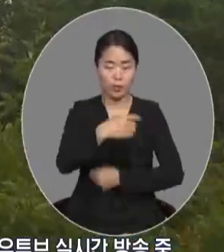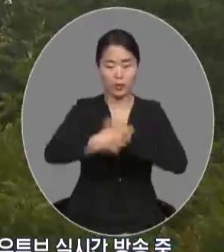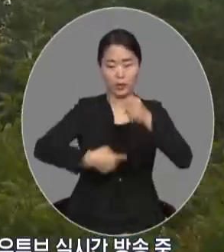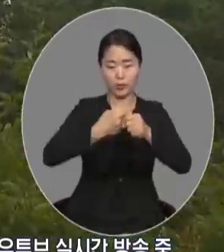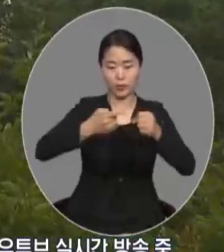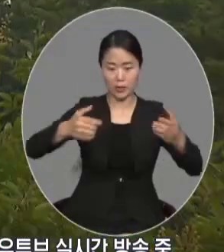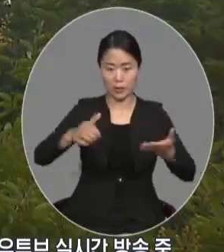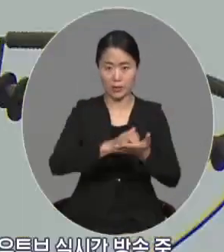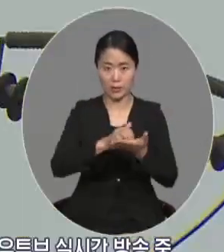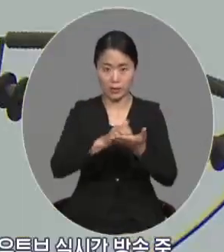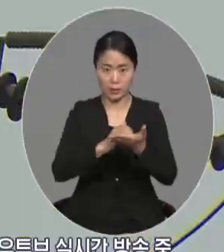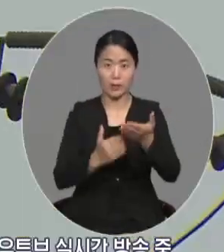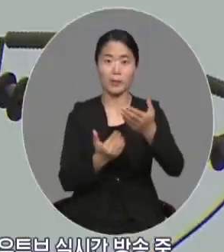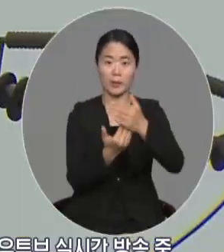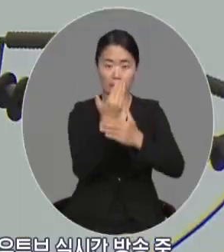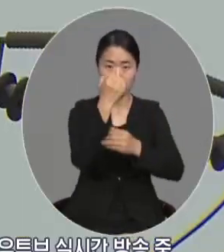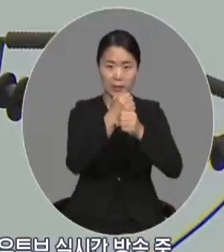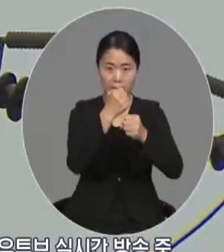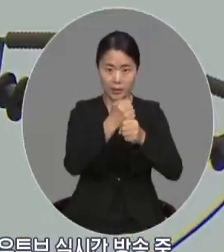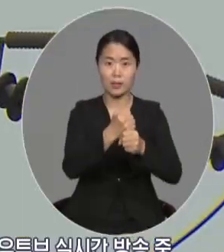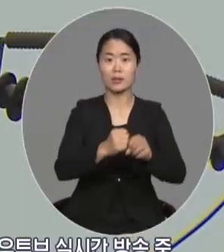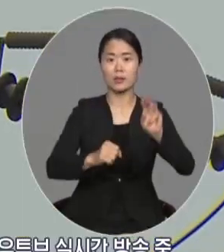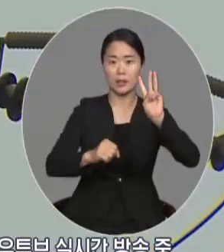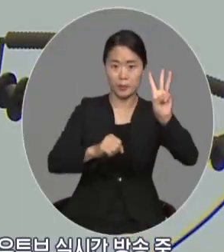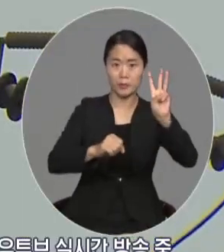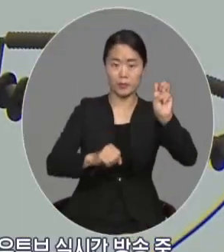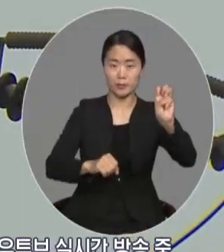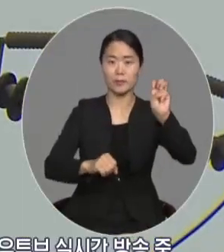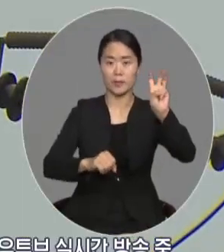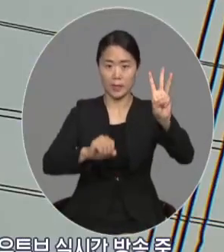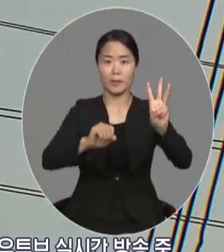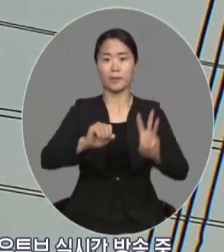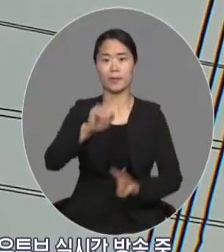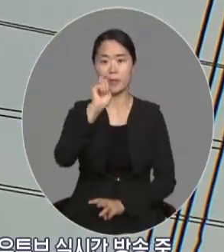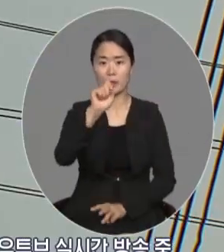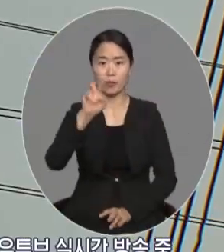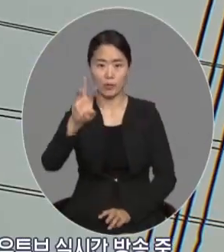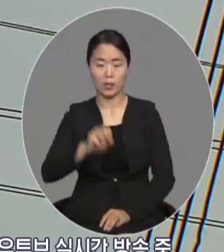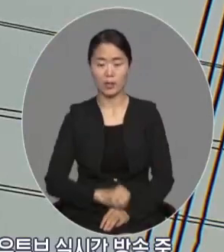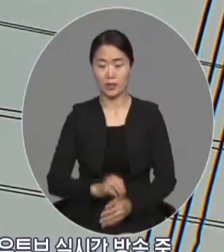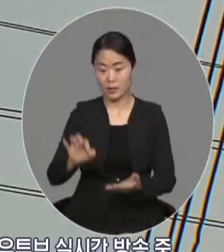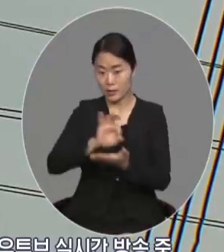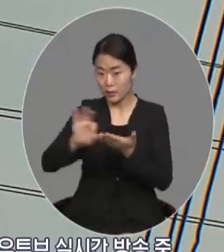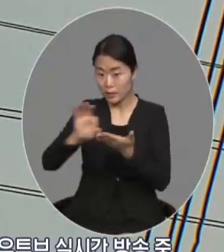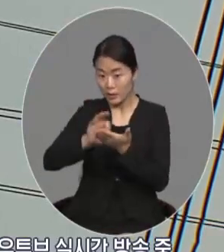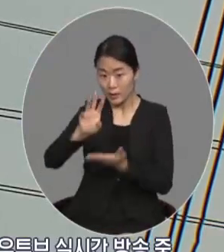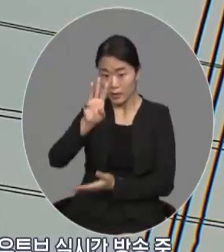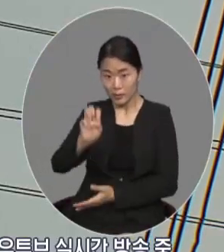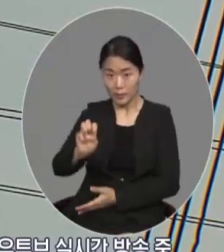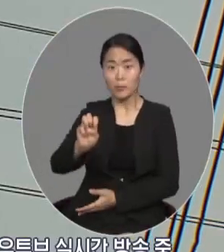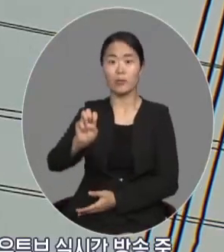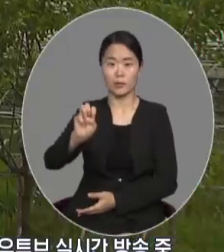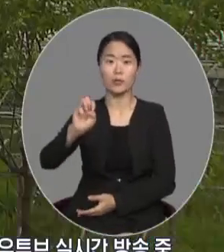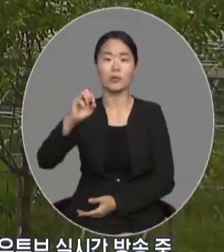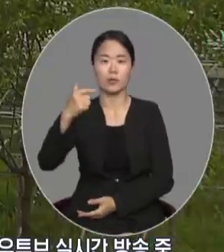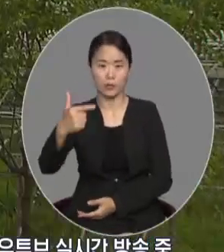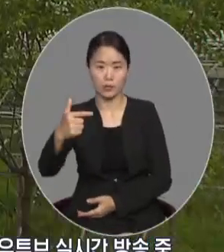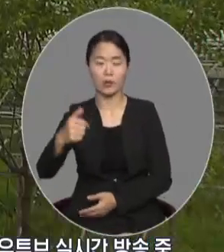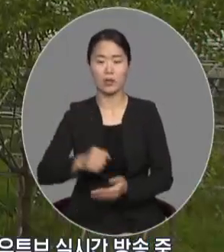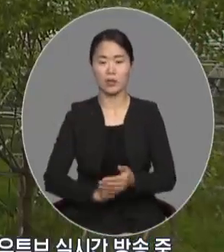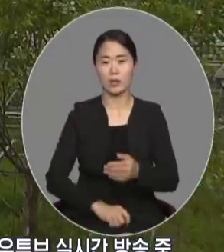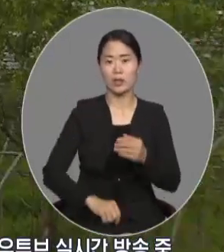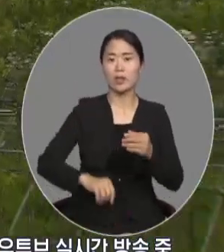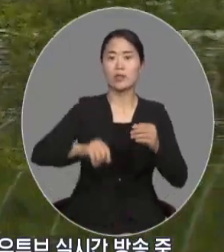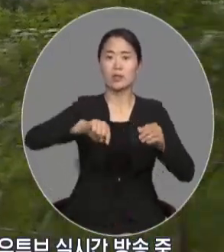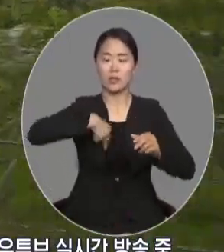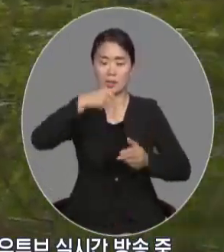생산량은 33.6TWh, 소비량은 32.9TWh로 102.2%의 전력